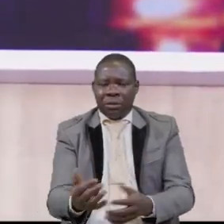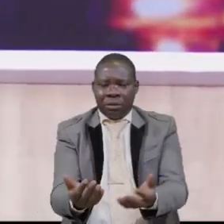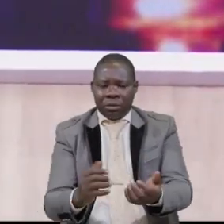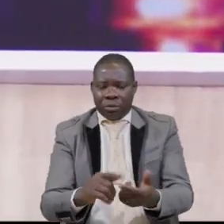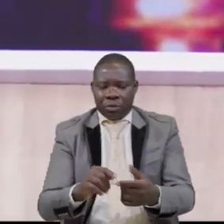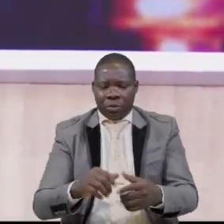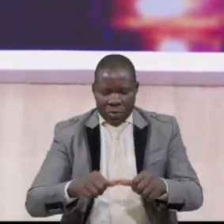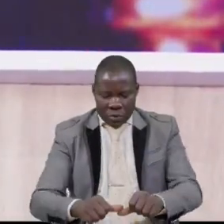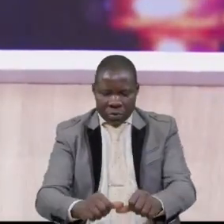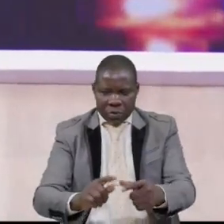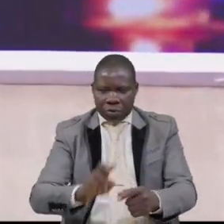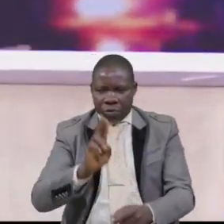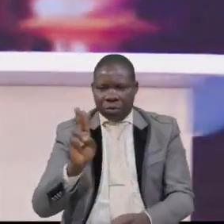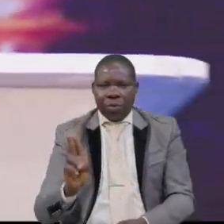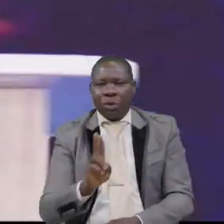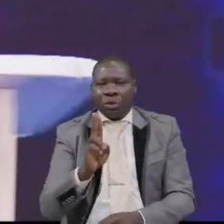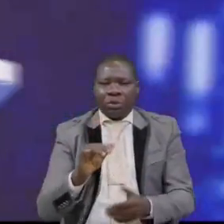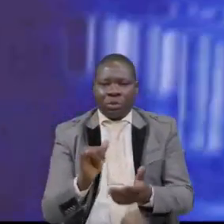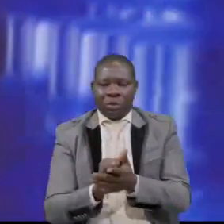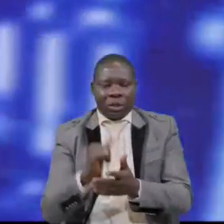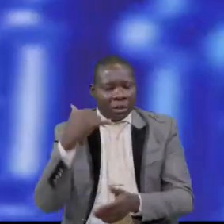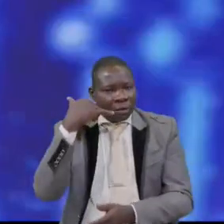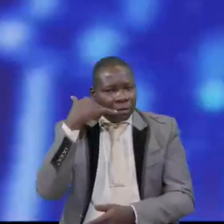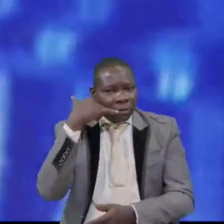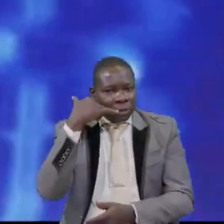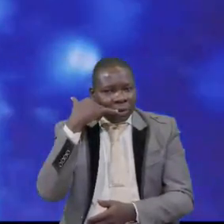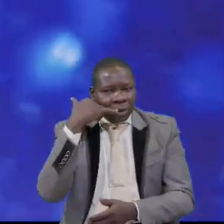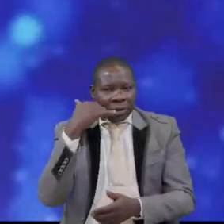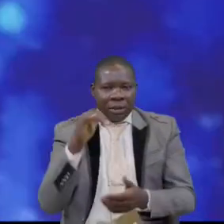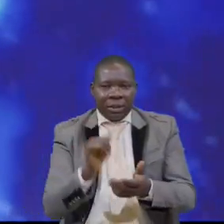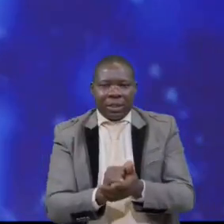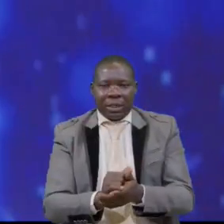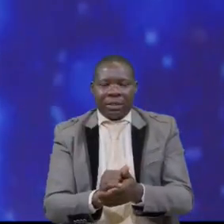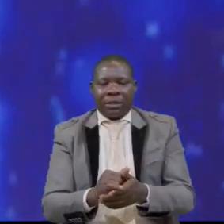Et tu continues à utiliser ce téléphone.